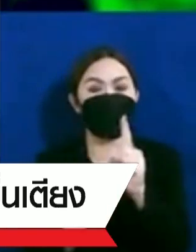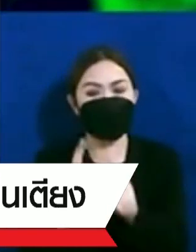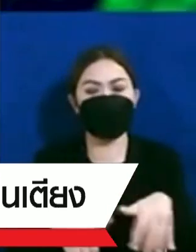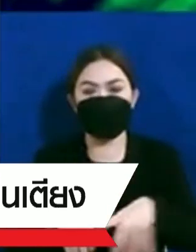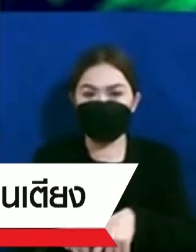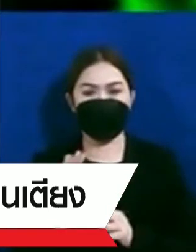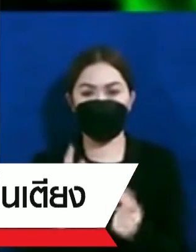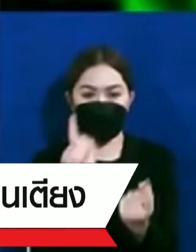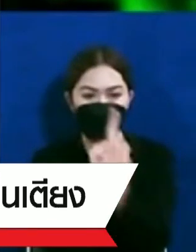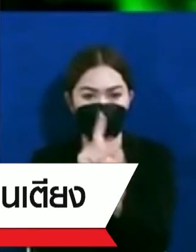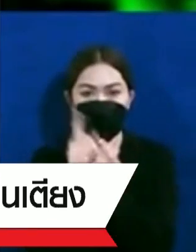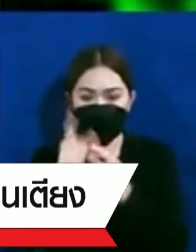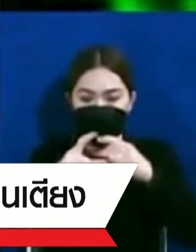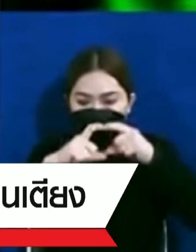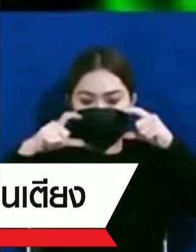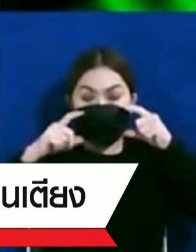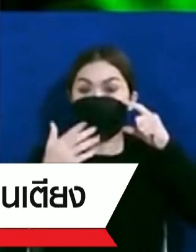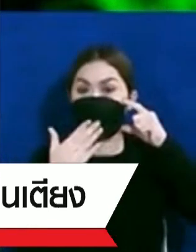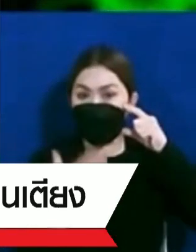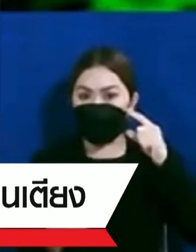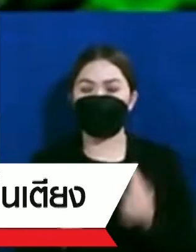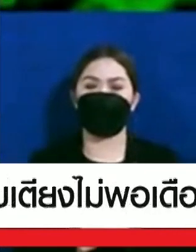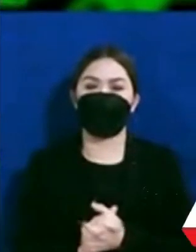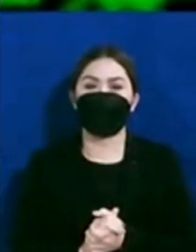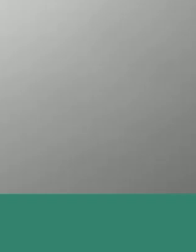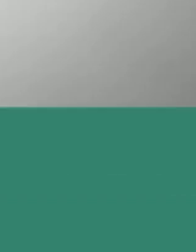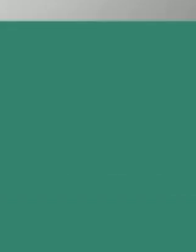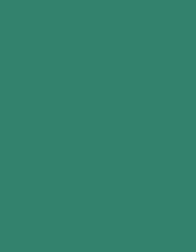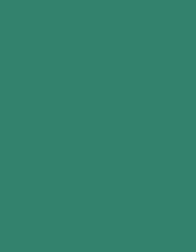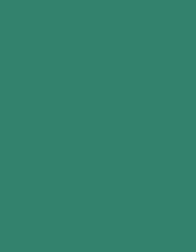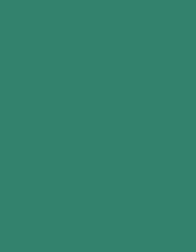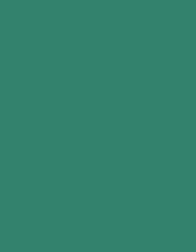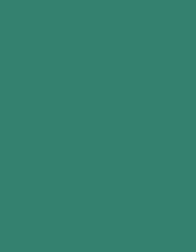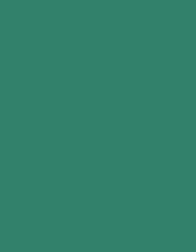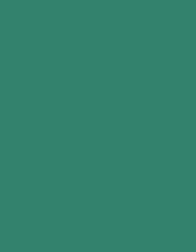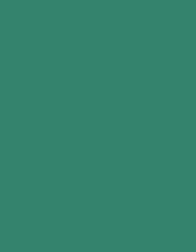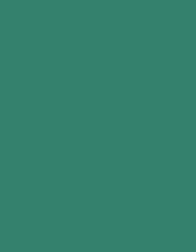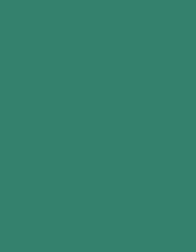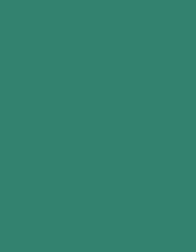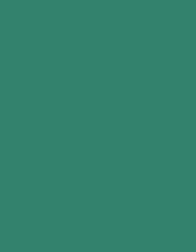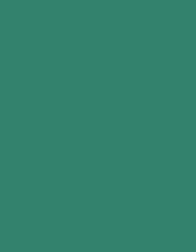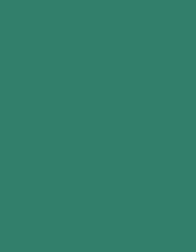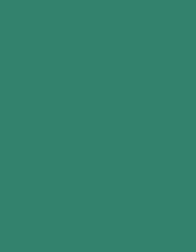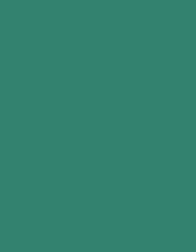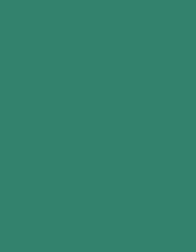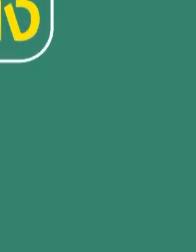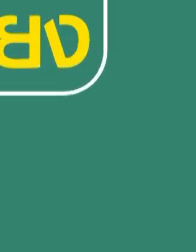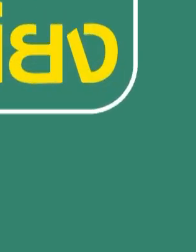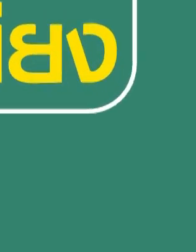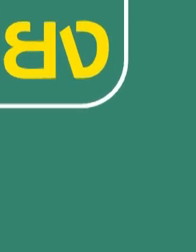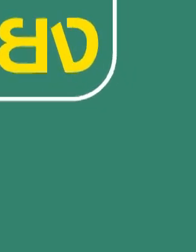ถ้าหากว่าไม่มีมาตรการดูแลที่ดีค่ะแต่ว่าสถานการณ์ในขณะนี้อัตราการครองเตียงล่าสุดทั้งใน